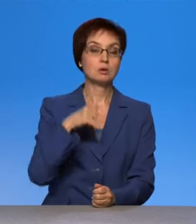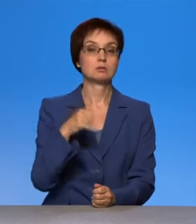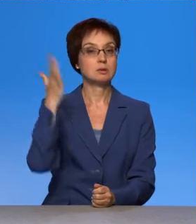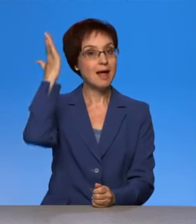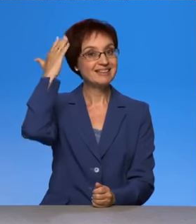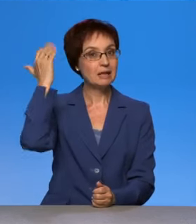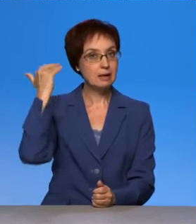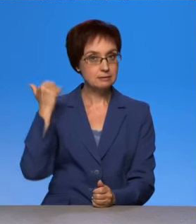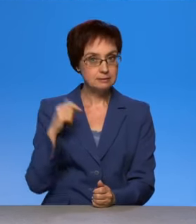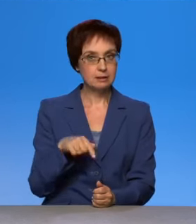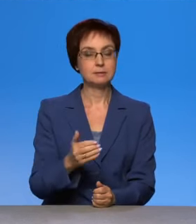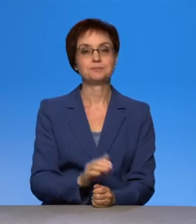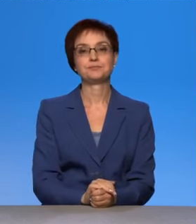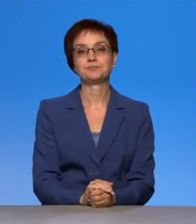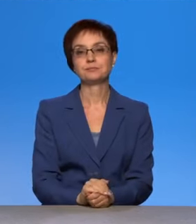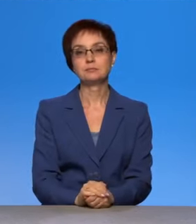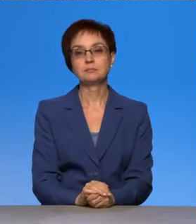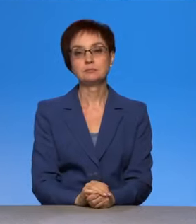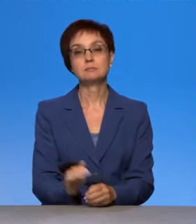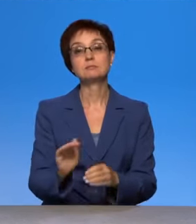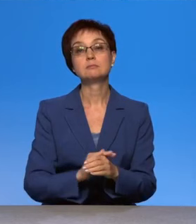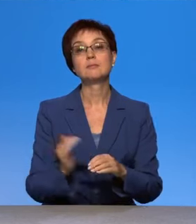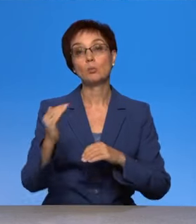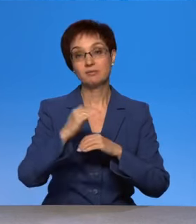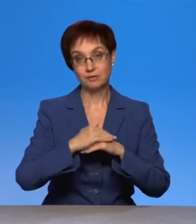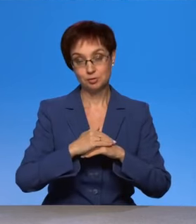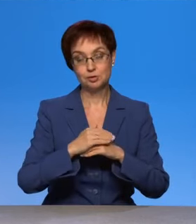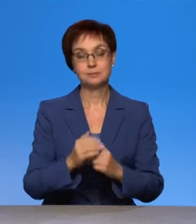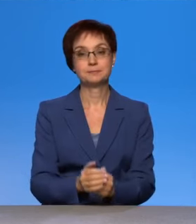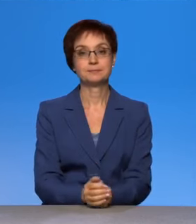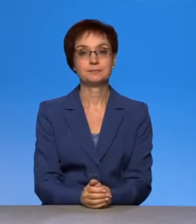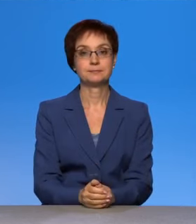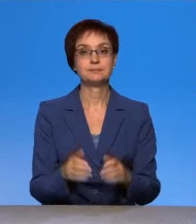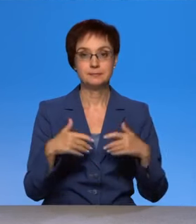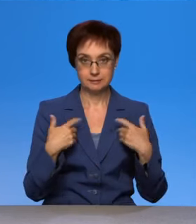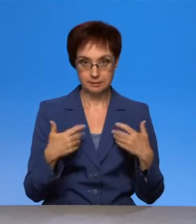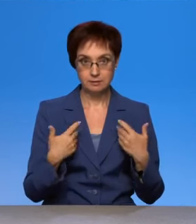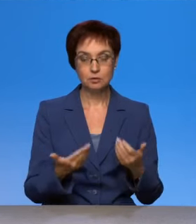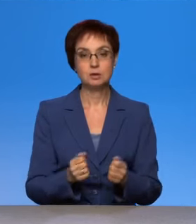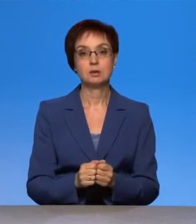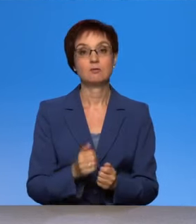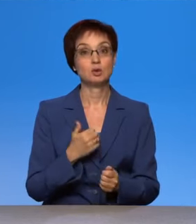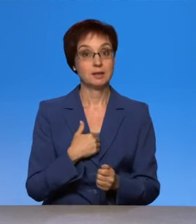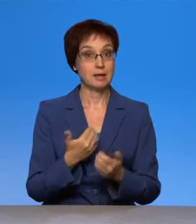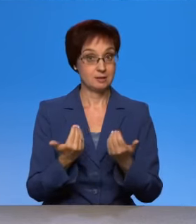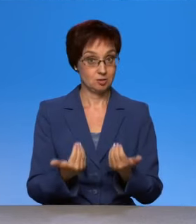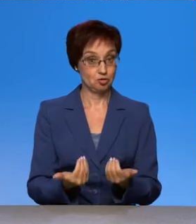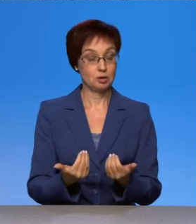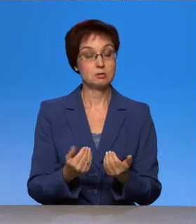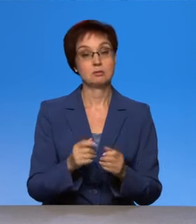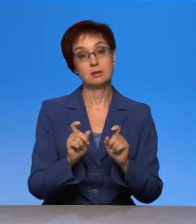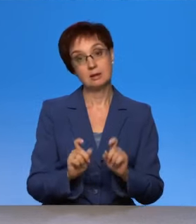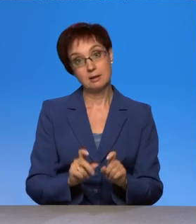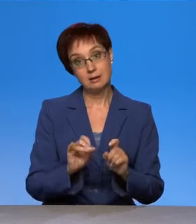в эфире, мы вас слушаем. Добрый вечер. Здравствуйте. Конечно, вот я сейчас сидела, посмотрела, ага,